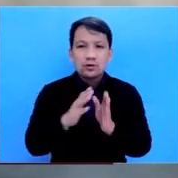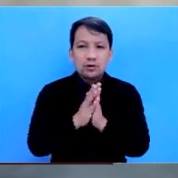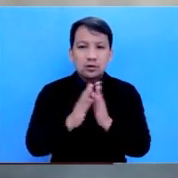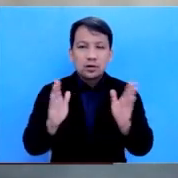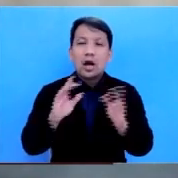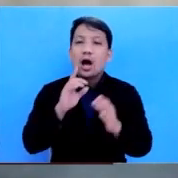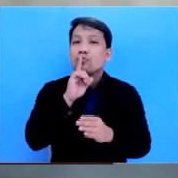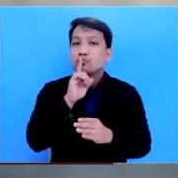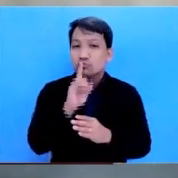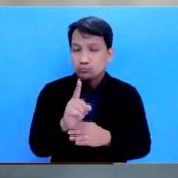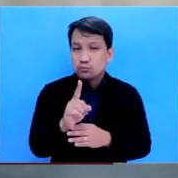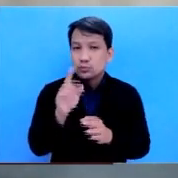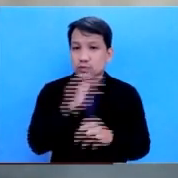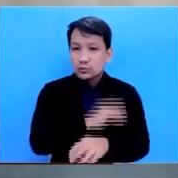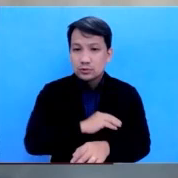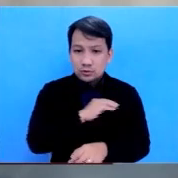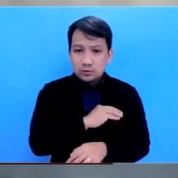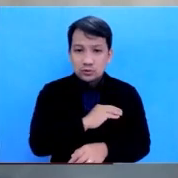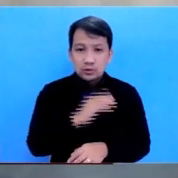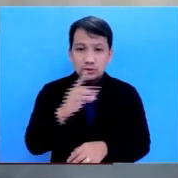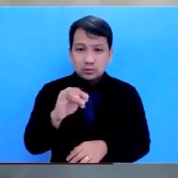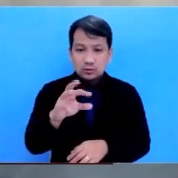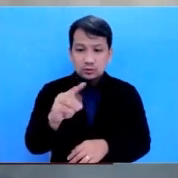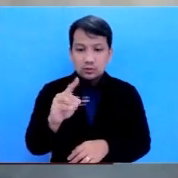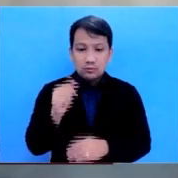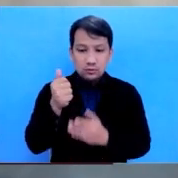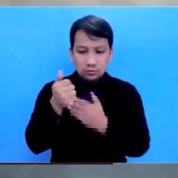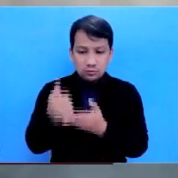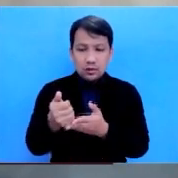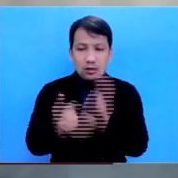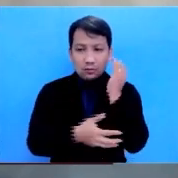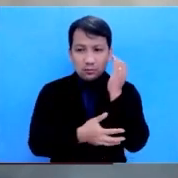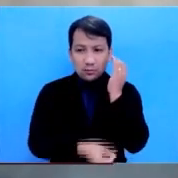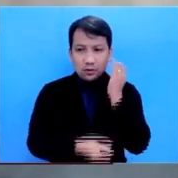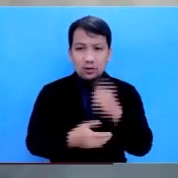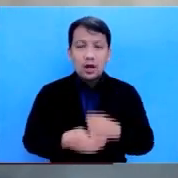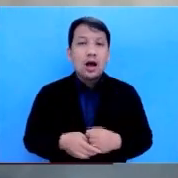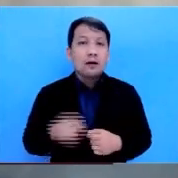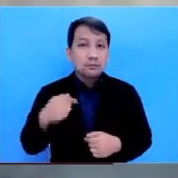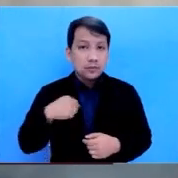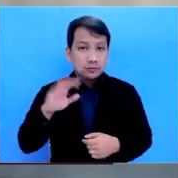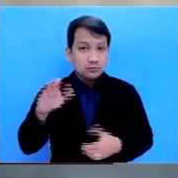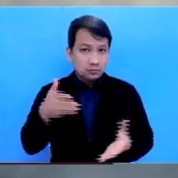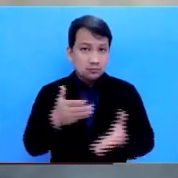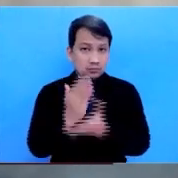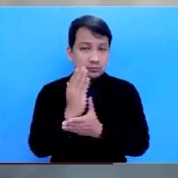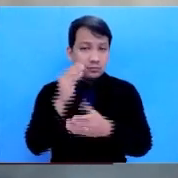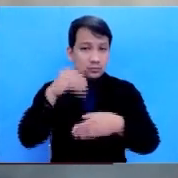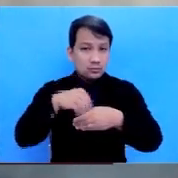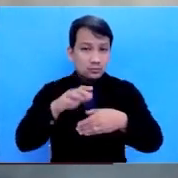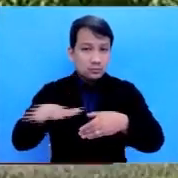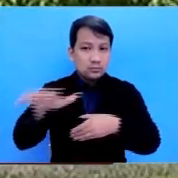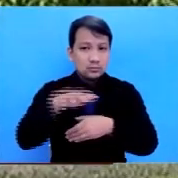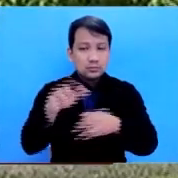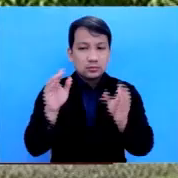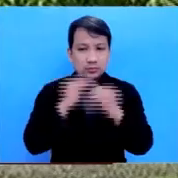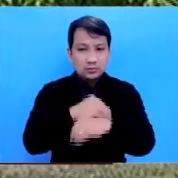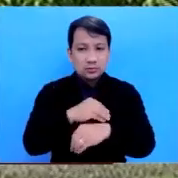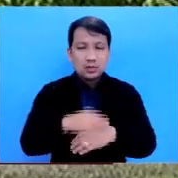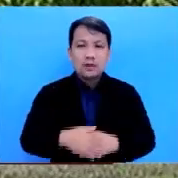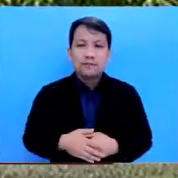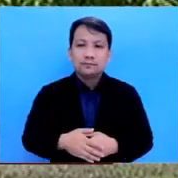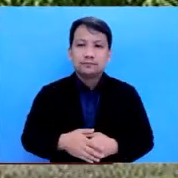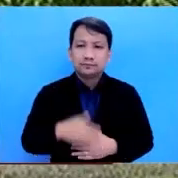ang mission ng DSWD na tumulong sa mahihirap. Kaya may karapatan sila sa loob ng aming mga opisina. Kasunod